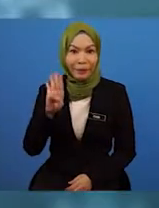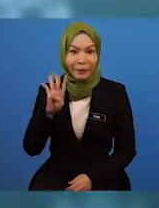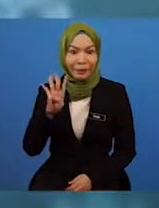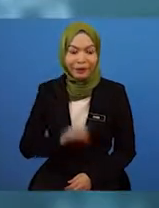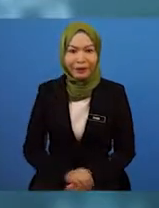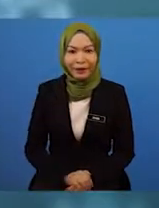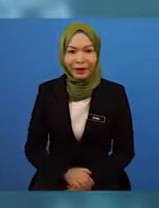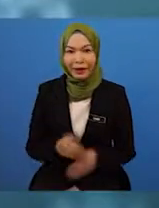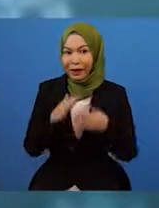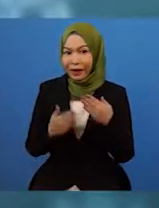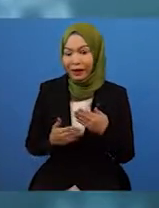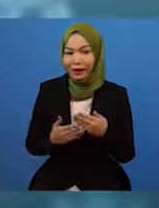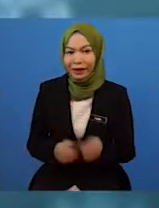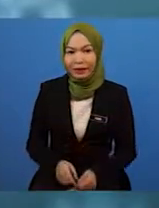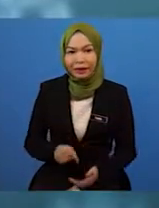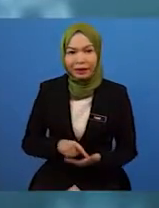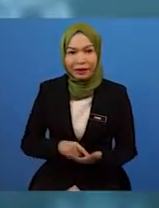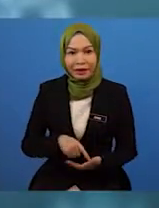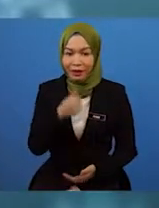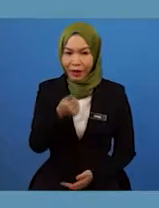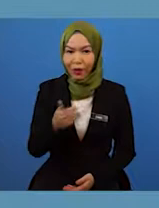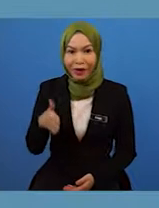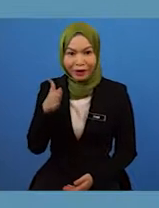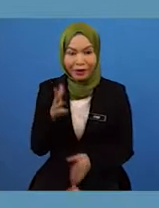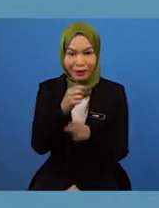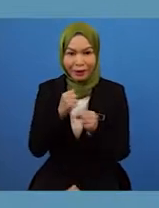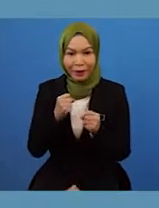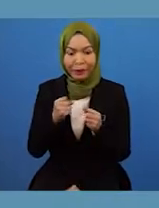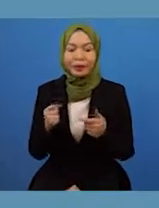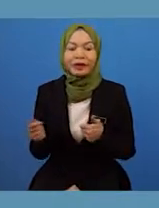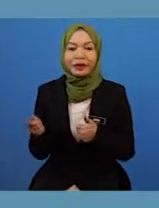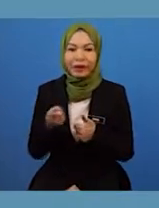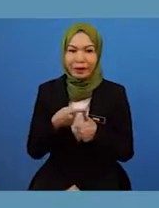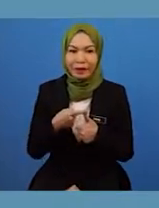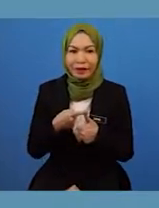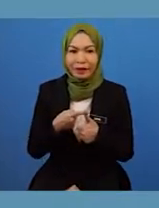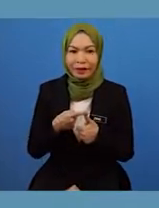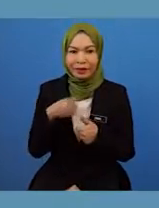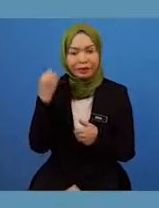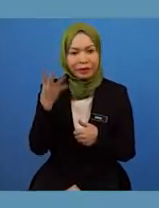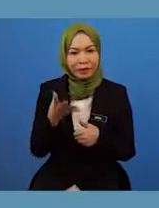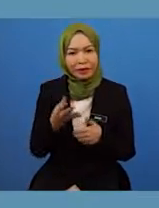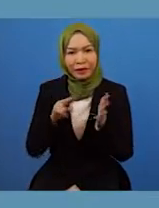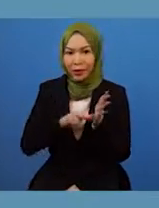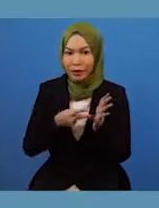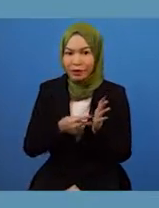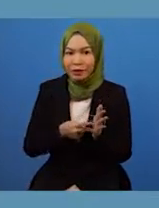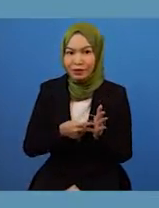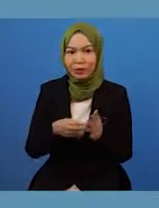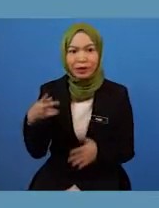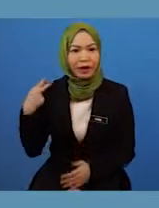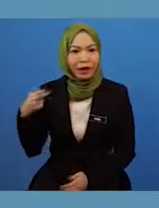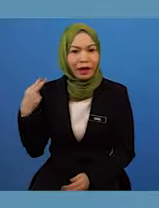Di akhir episod ini, murid-murid akan dapat pertama, menyatakan maksud haba